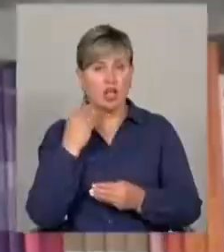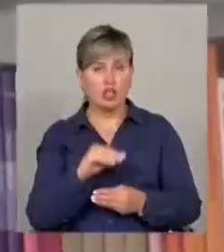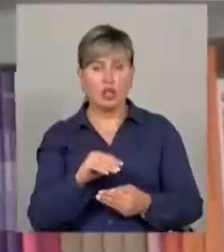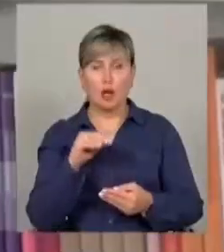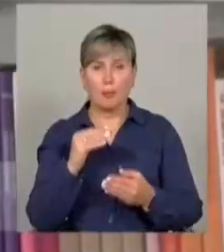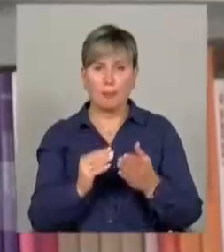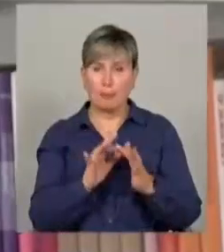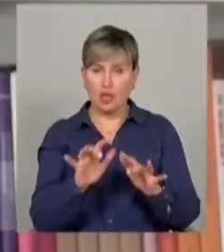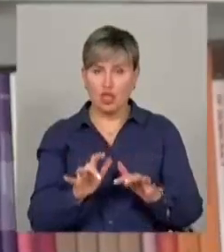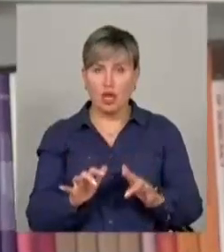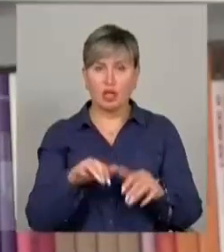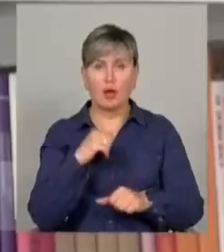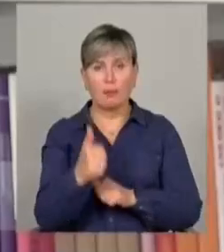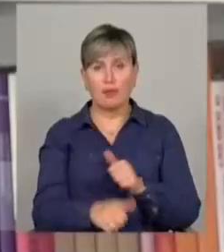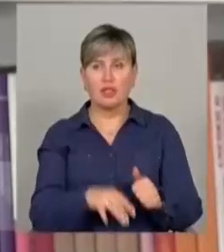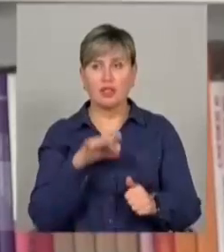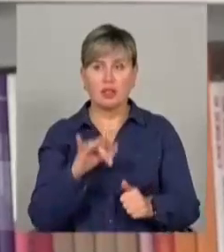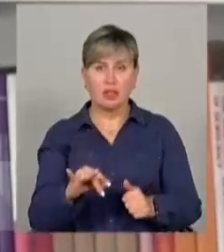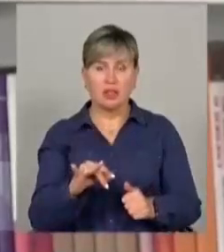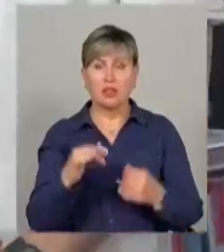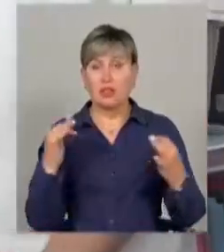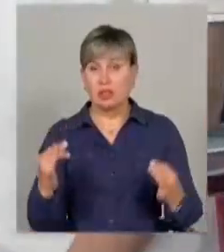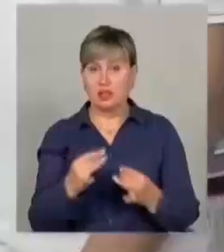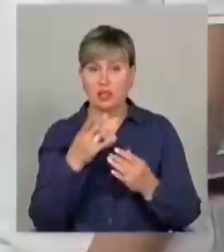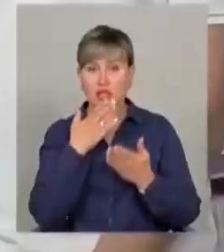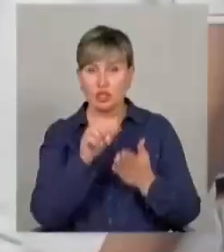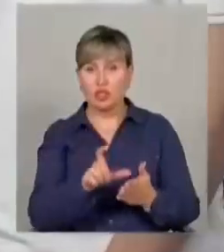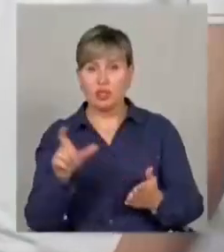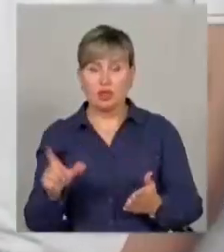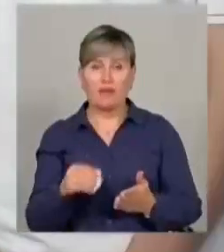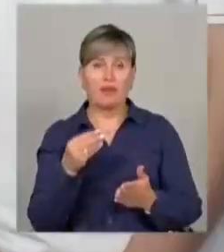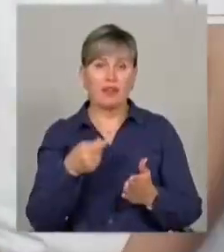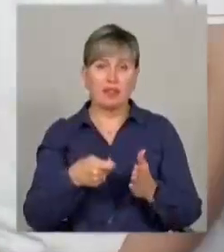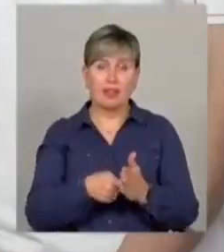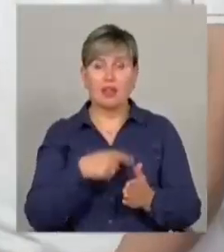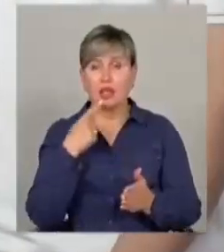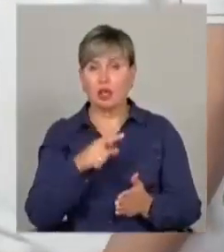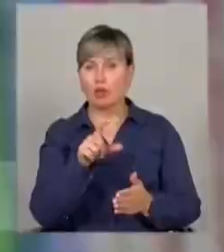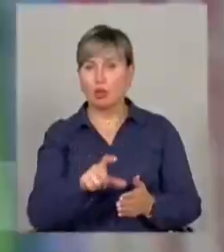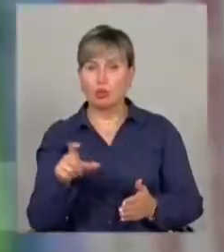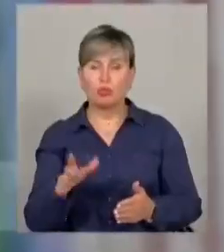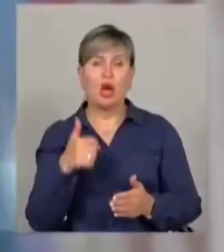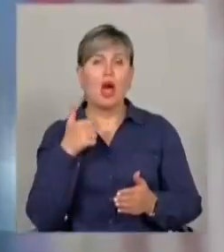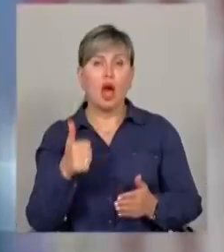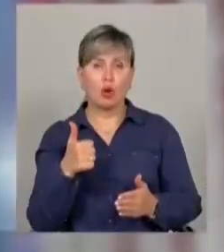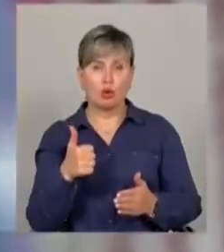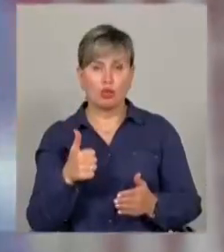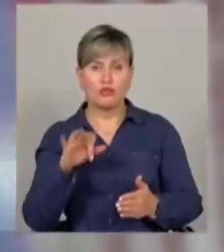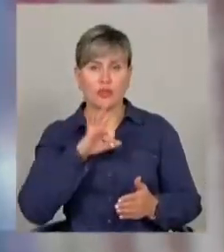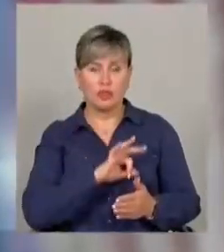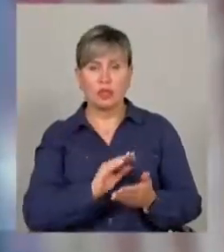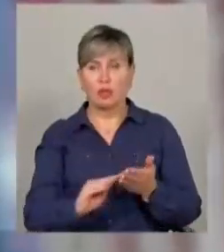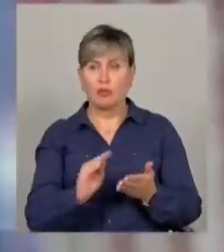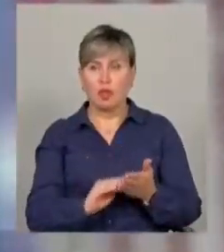печатного материала и привлекательного для читателей контента финансовая подпитка подчеркивает автор станет хорошим подспорьем при